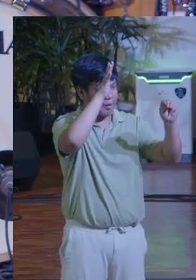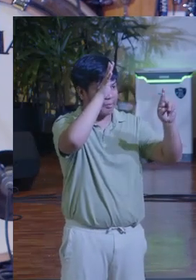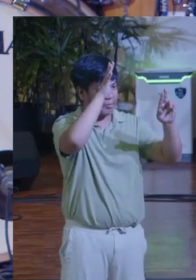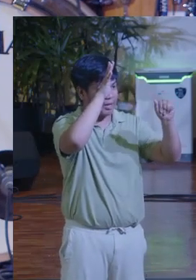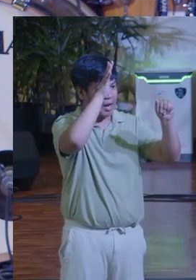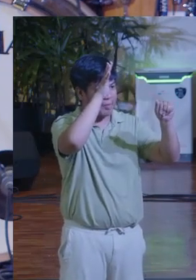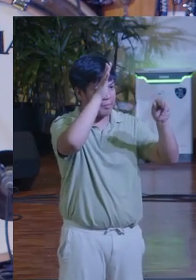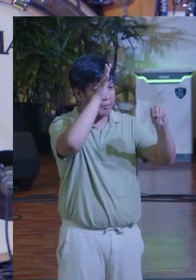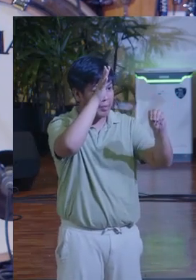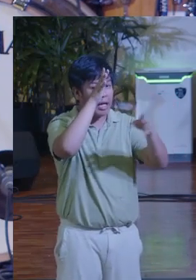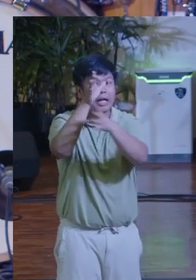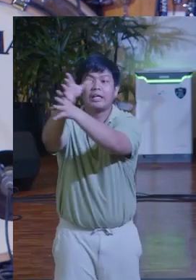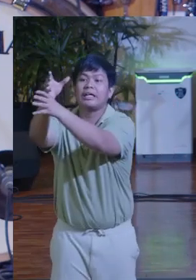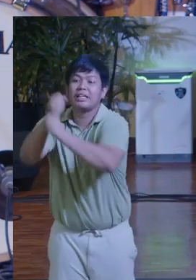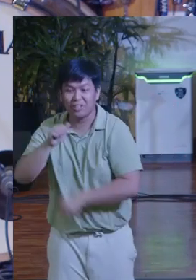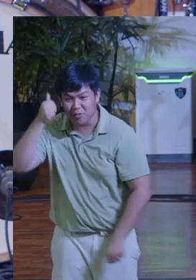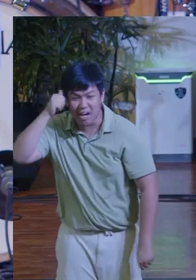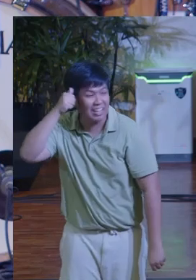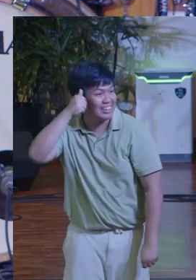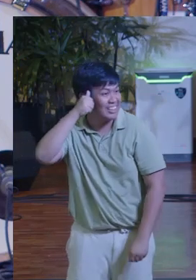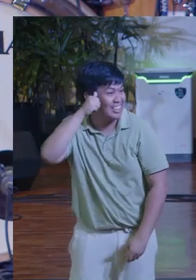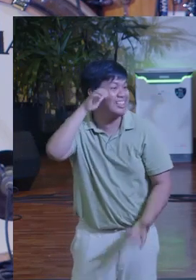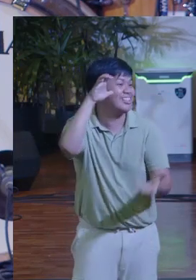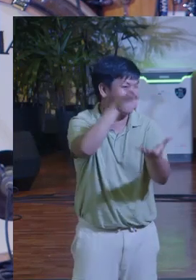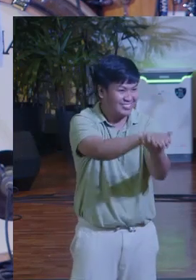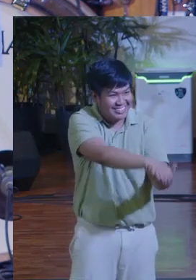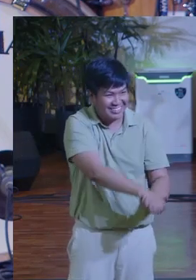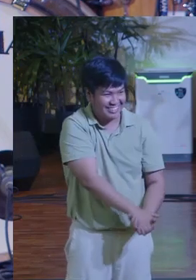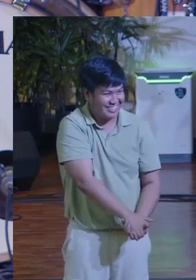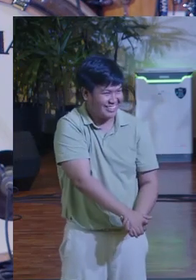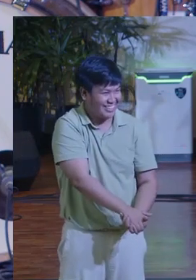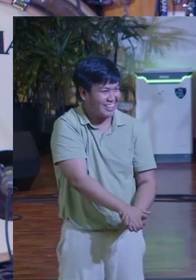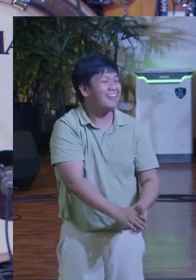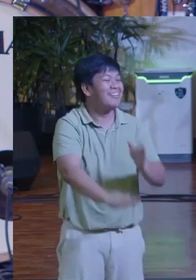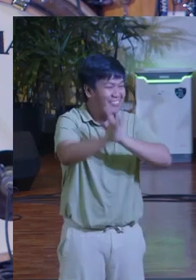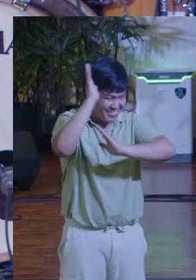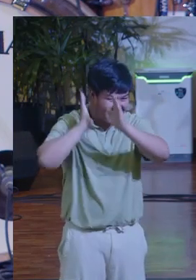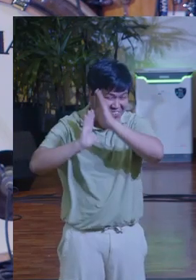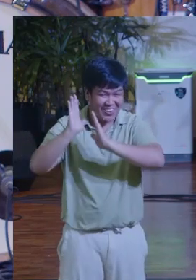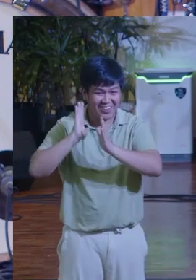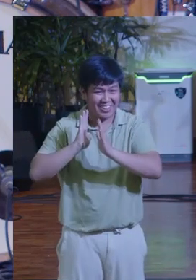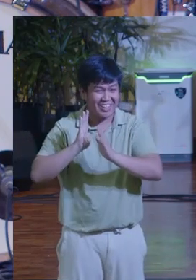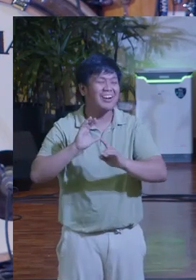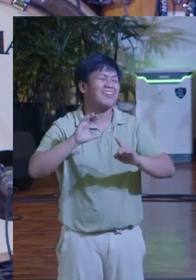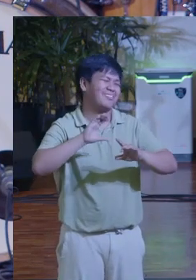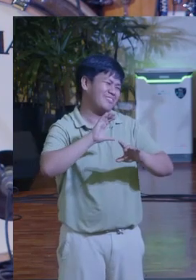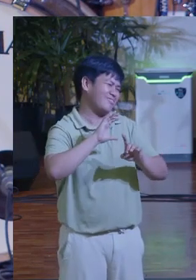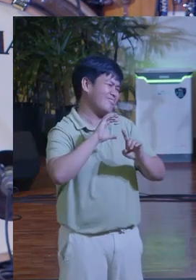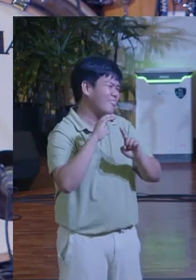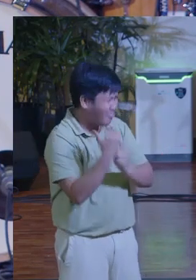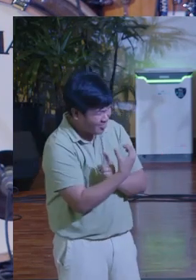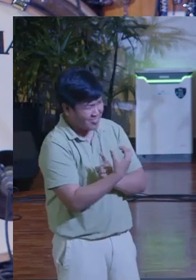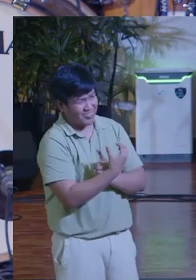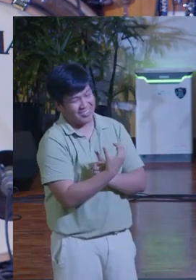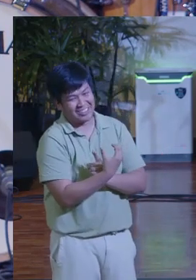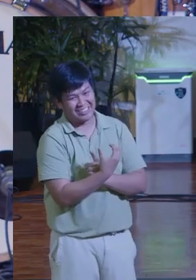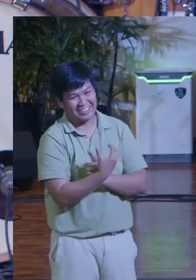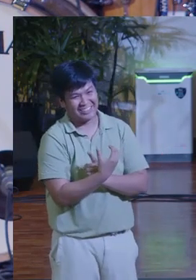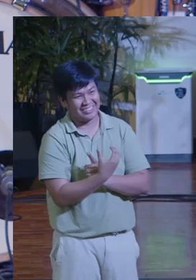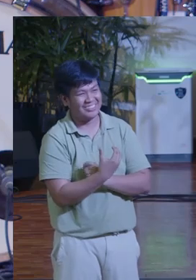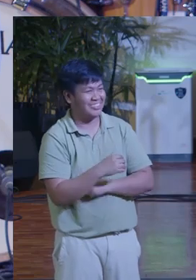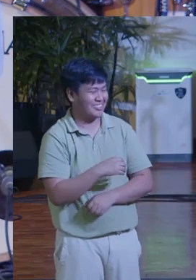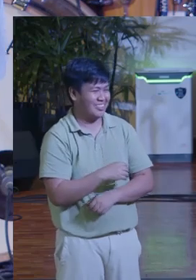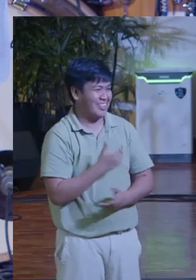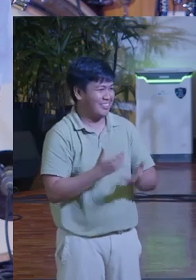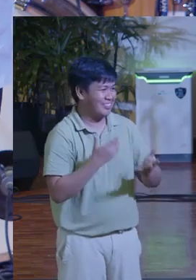niya. Nung panahon na yon, talamak po yung ganong practice. So, hindi po yung kakaiba